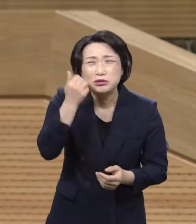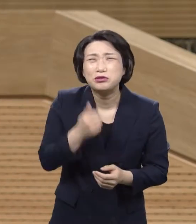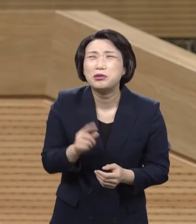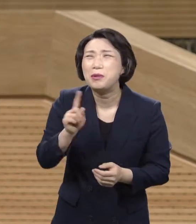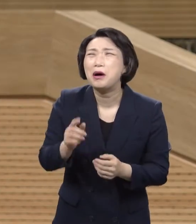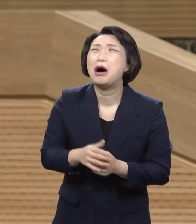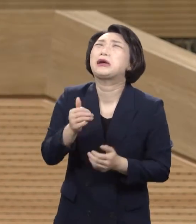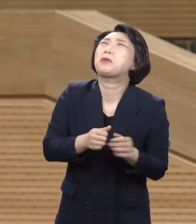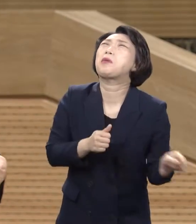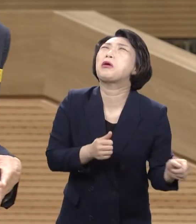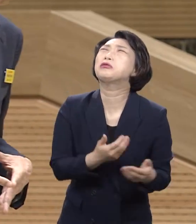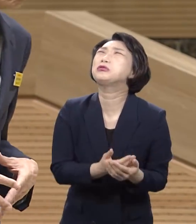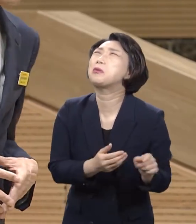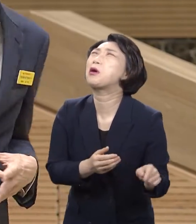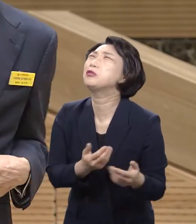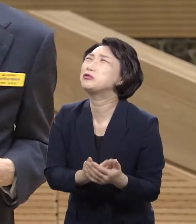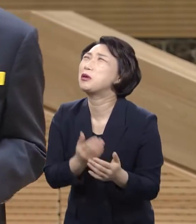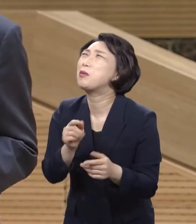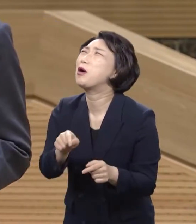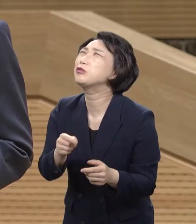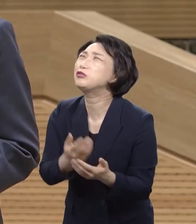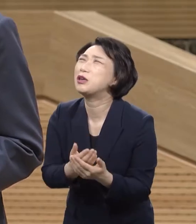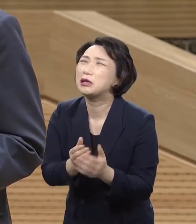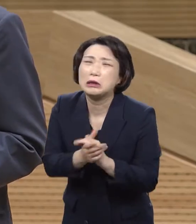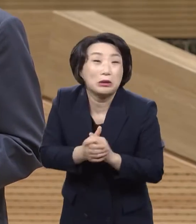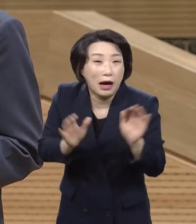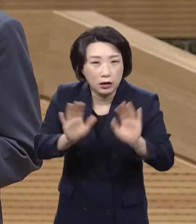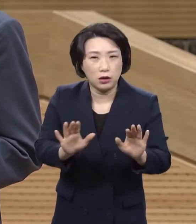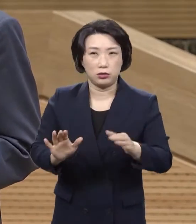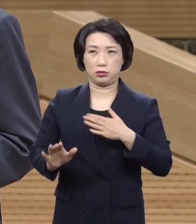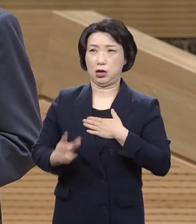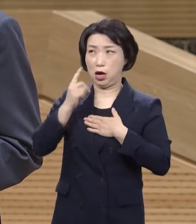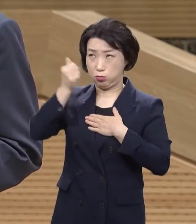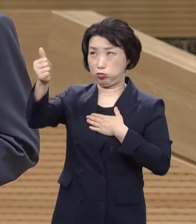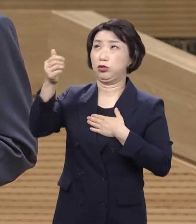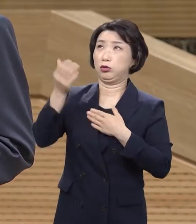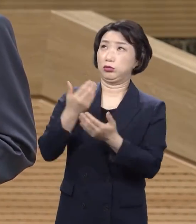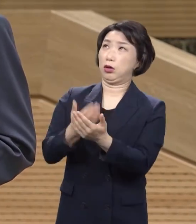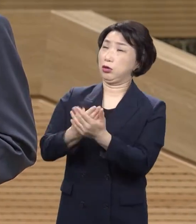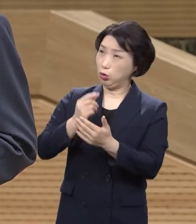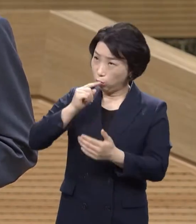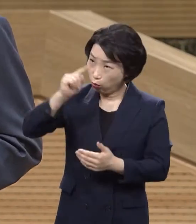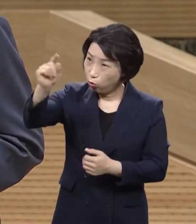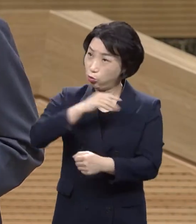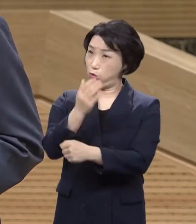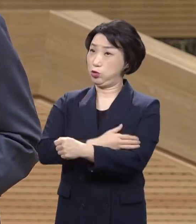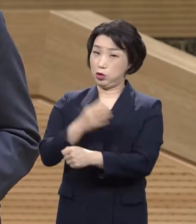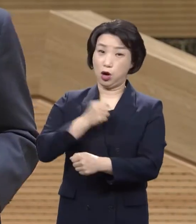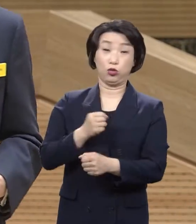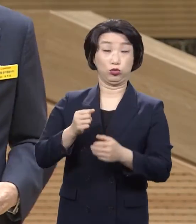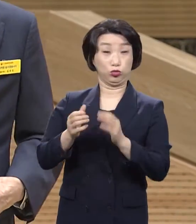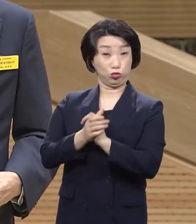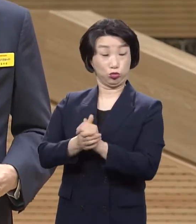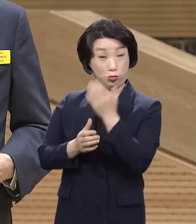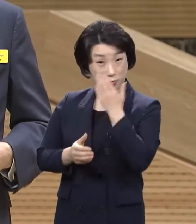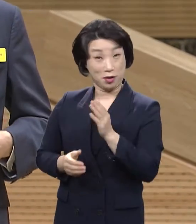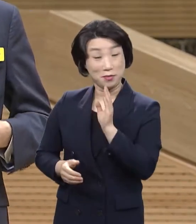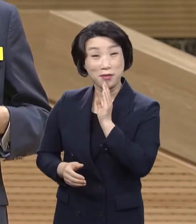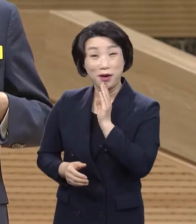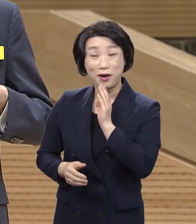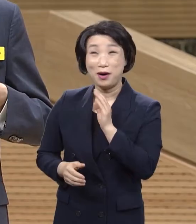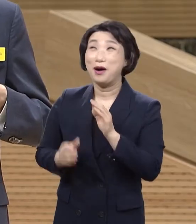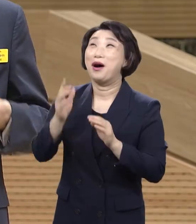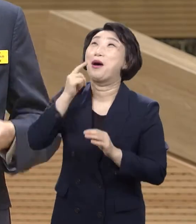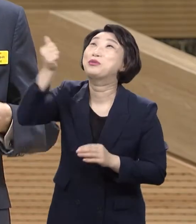동랑 아저씨 주세요고 졸라대는 것이 아니라 나는 우리 아버지에게 당당한 권리를 가지고 내가 달라고